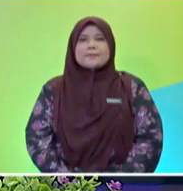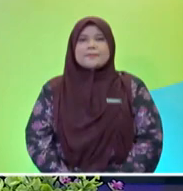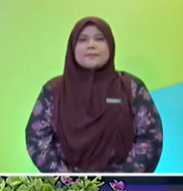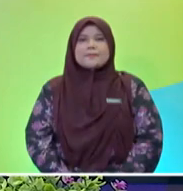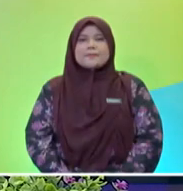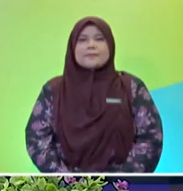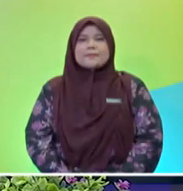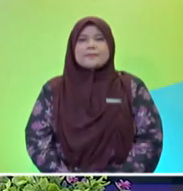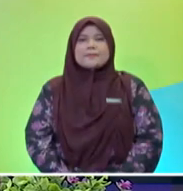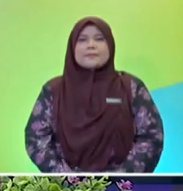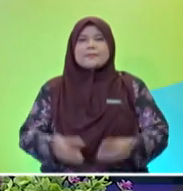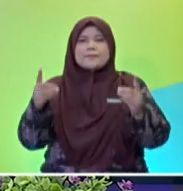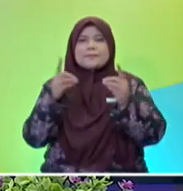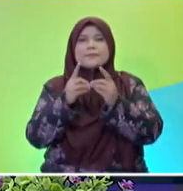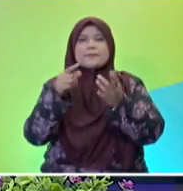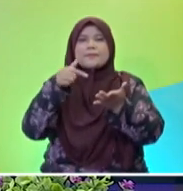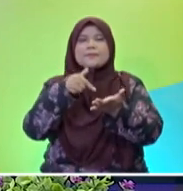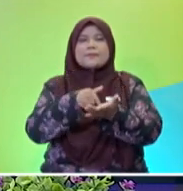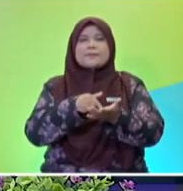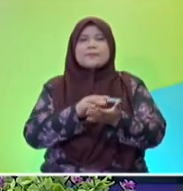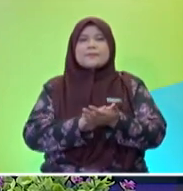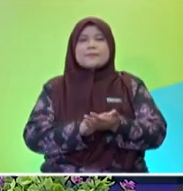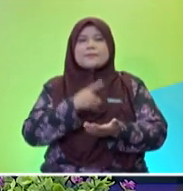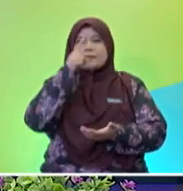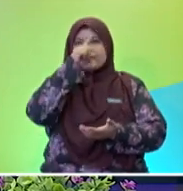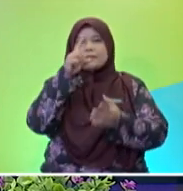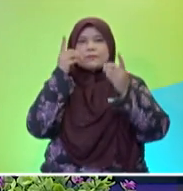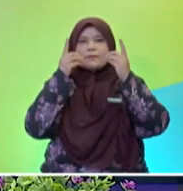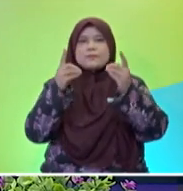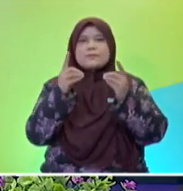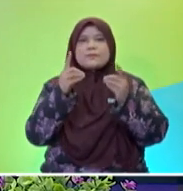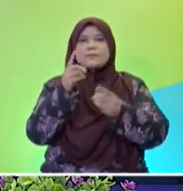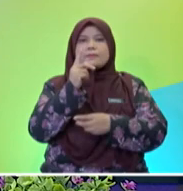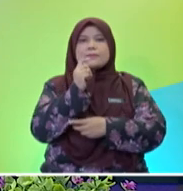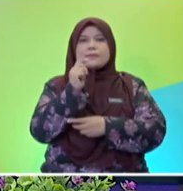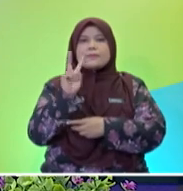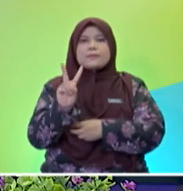baik kembali kita di prasekolah pendidikan khas di dididik TV